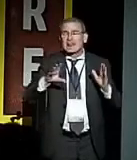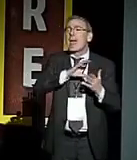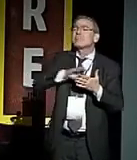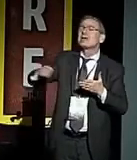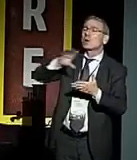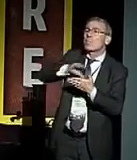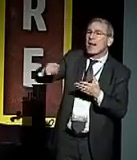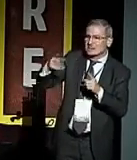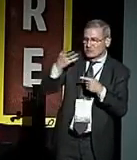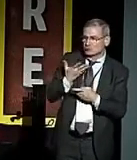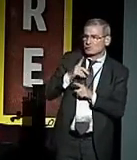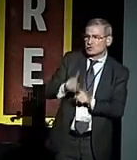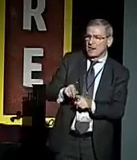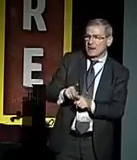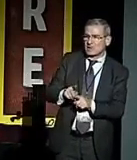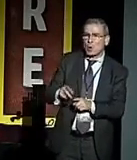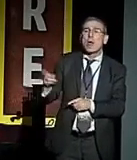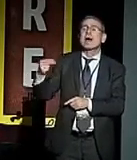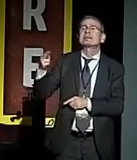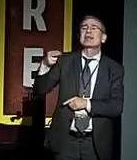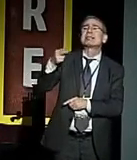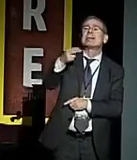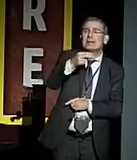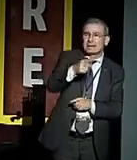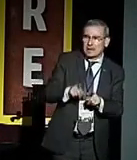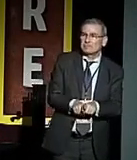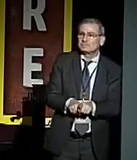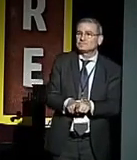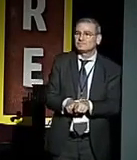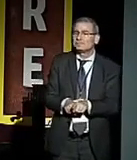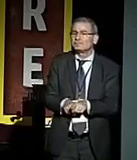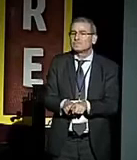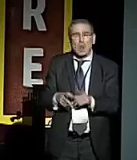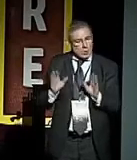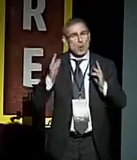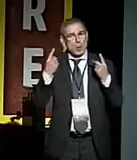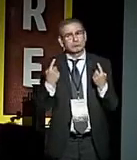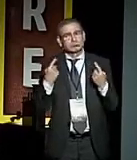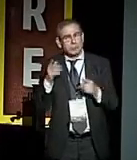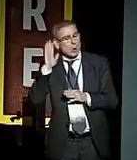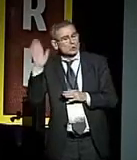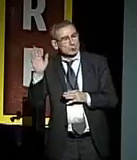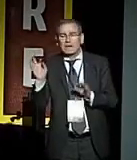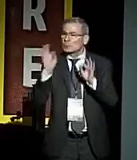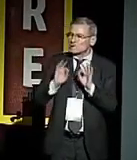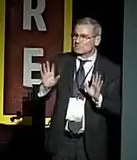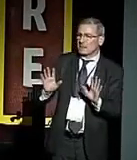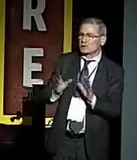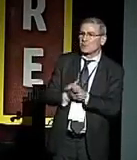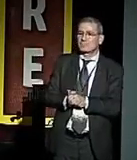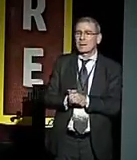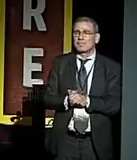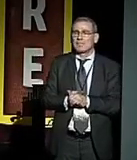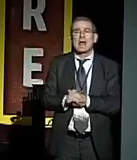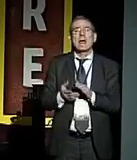dove c'erano le sardine, sono andata e ho ascoltato con attenzione e con rispetto quello che chiedevano. Le cose che chiedevano